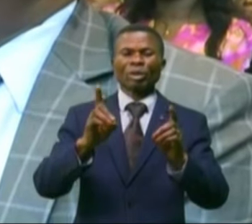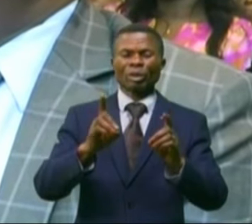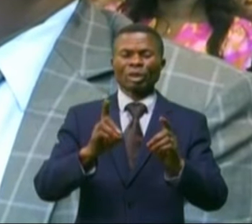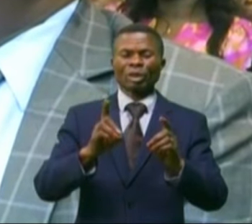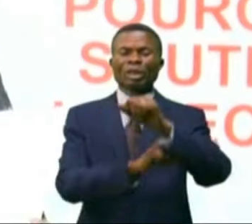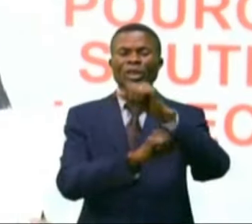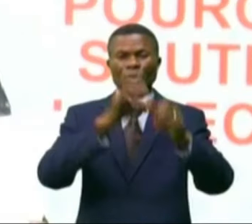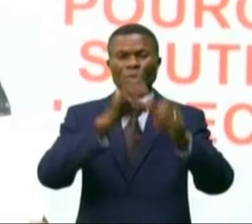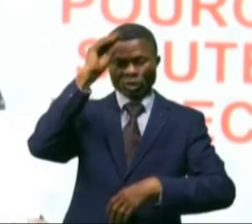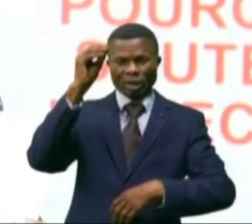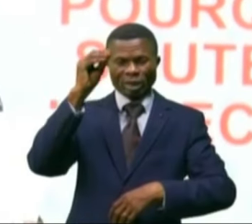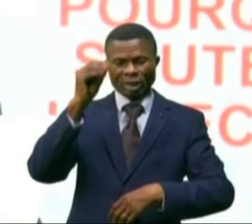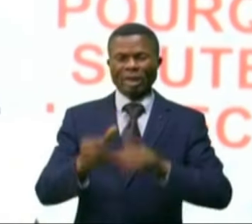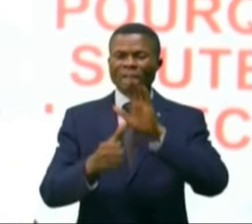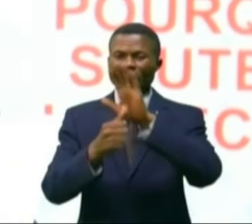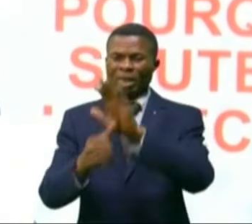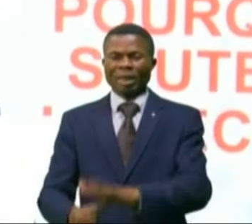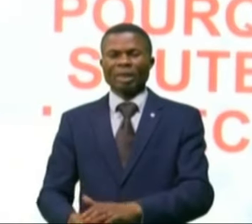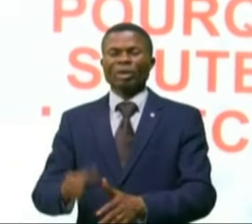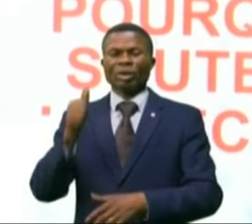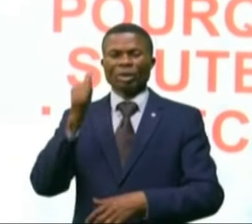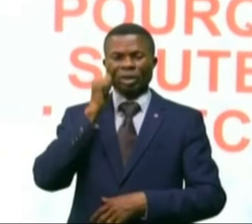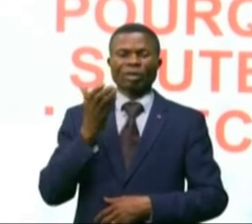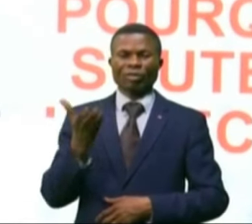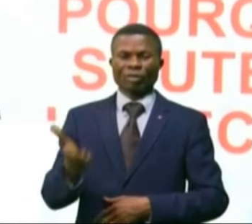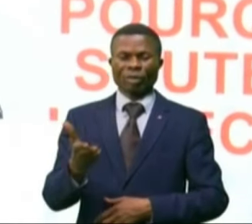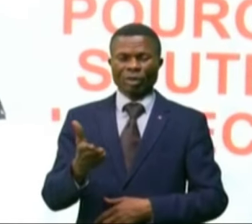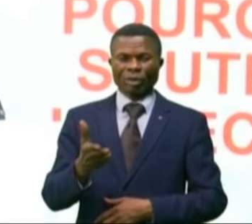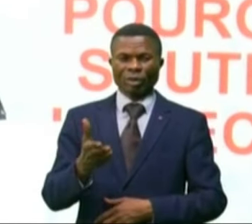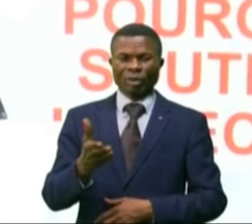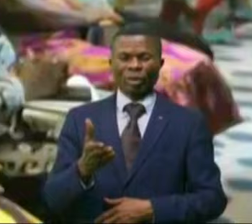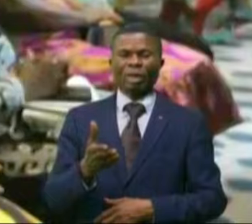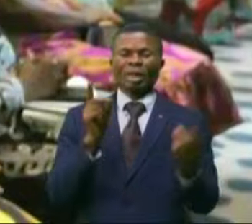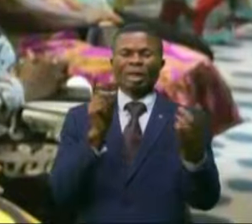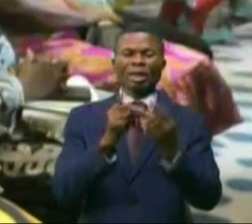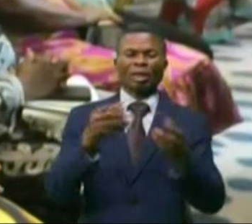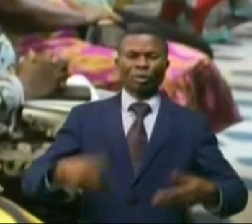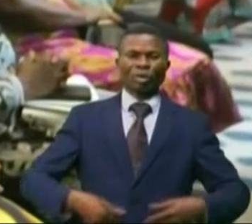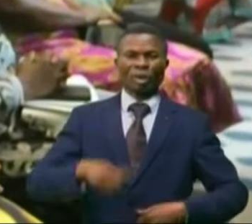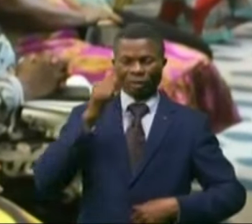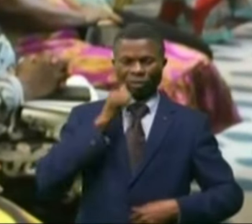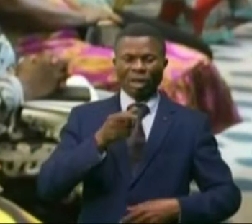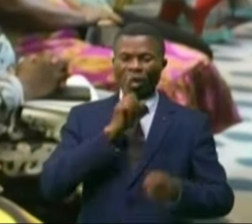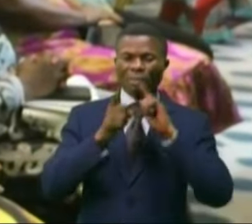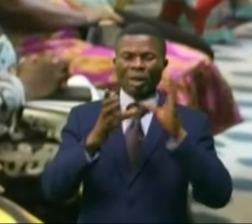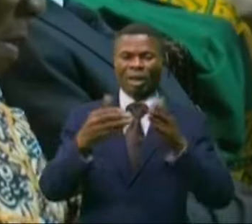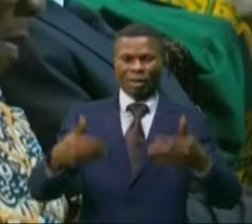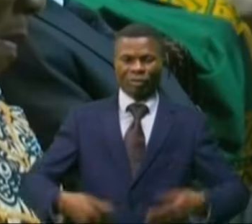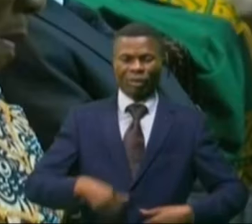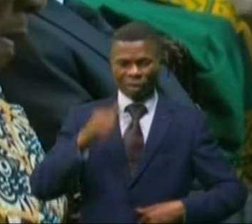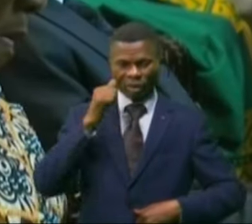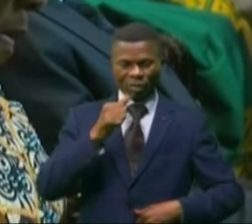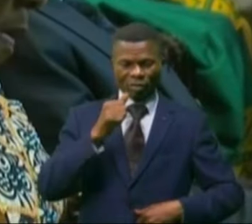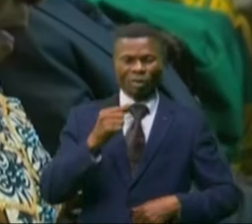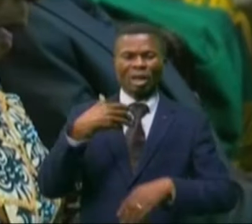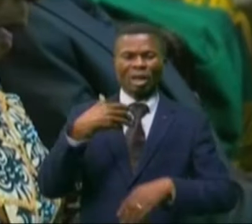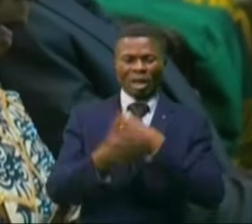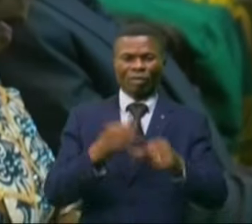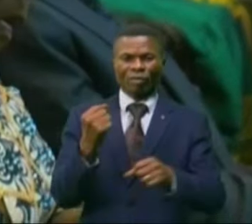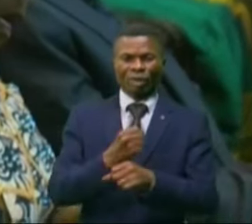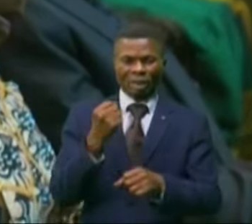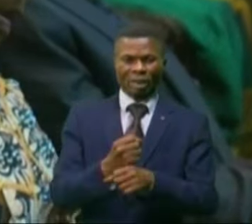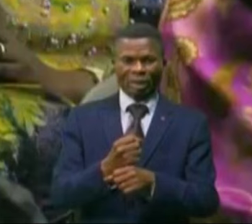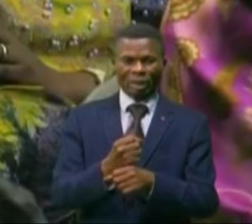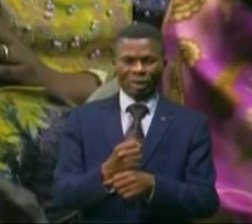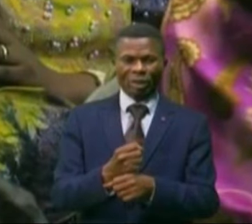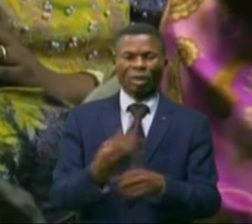masculinisent la profession des chiffres et aller vers les jeunes filles, parler avec elles en exerçant le mentorat